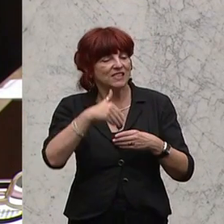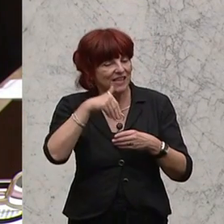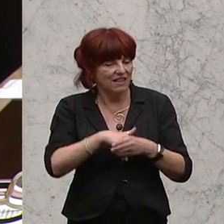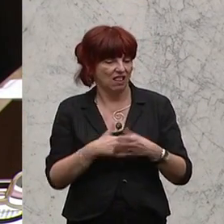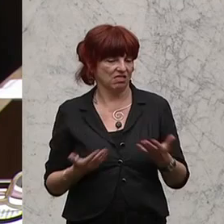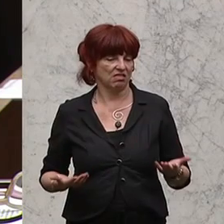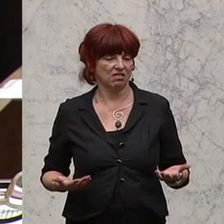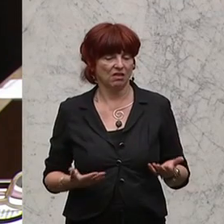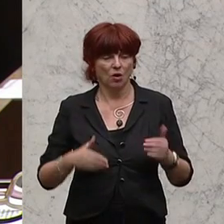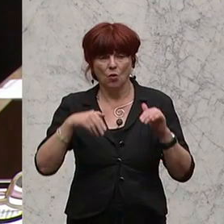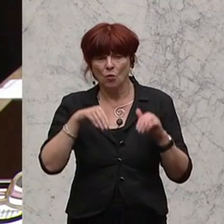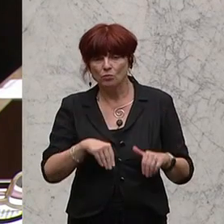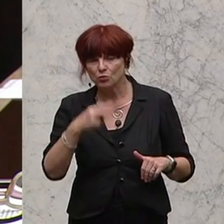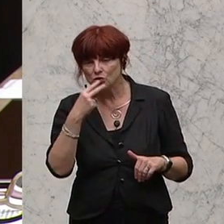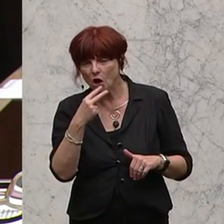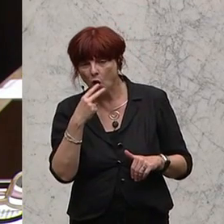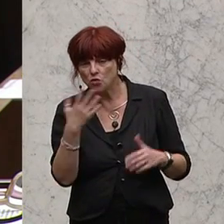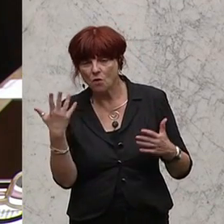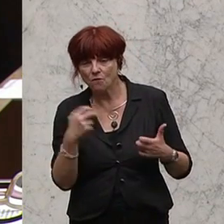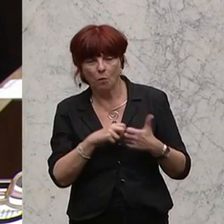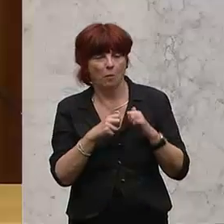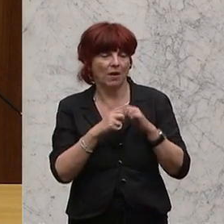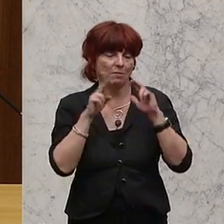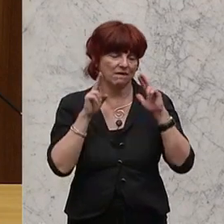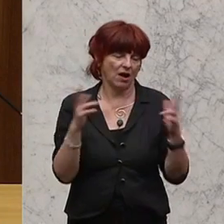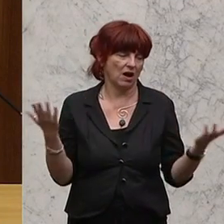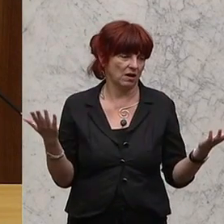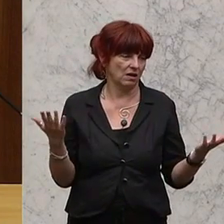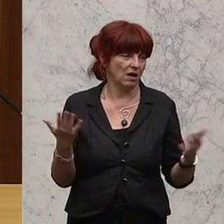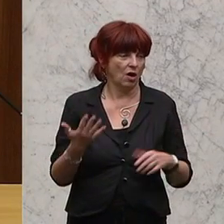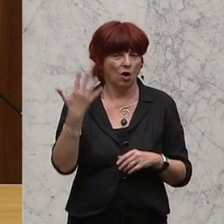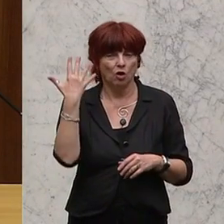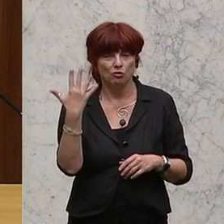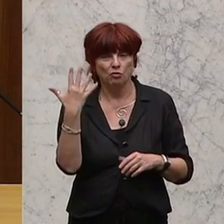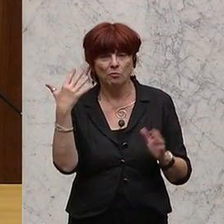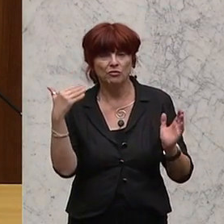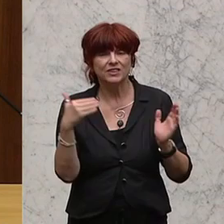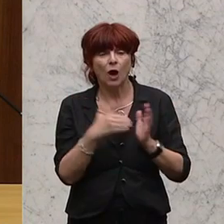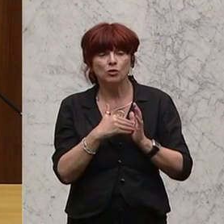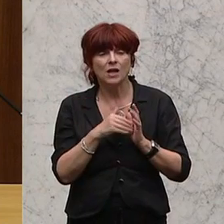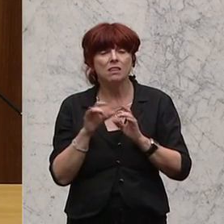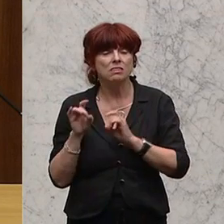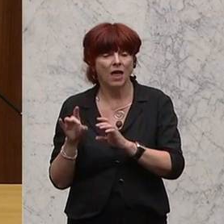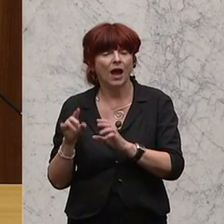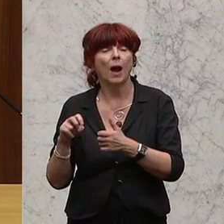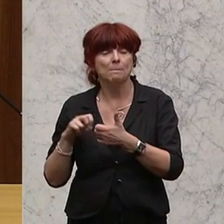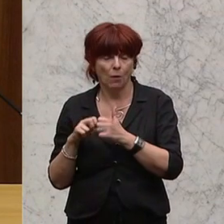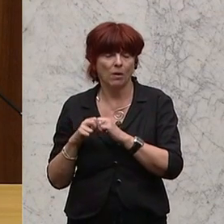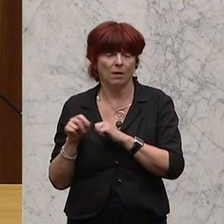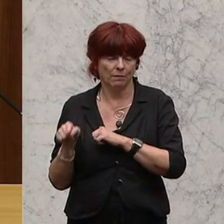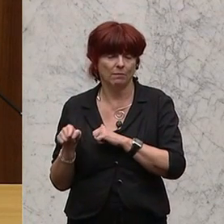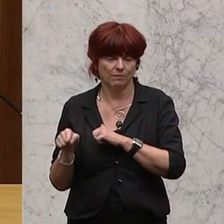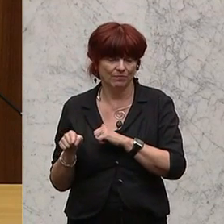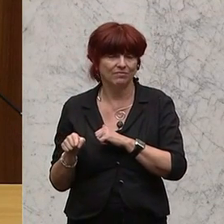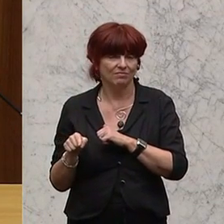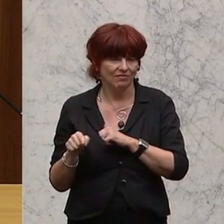Wir müssen dort ansetzen, wo wir wissen, dass die Probleme sind. Und da sind wir bei den 5000 Problemlehrern, die da die Gewerkschaft immer wieder